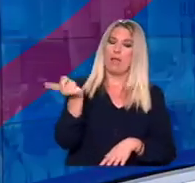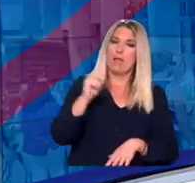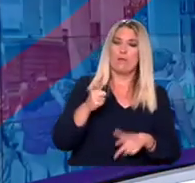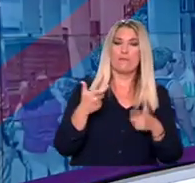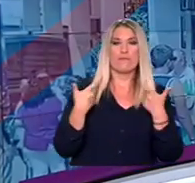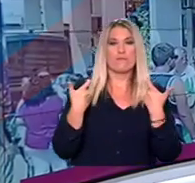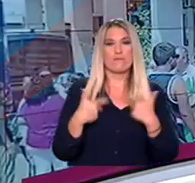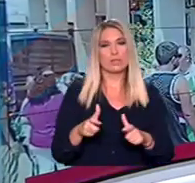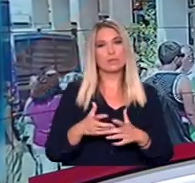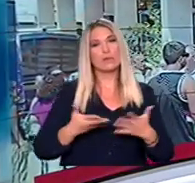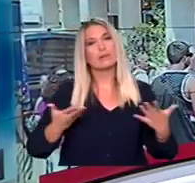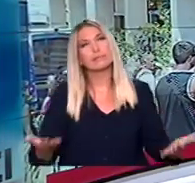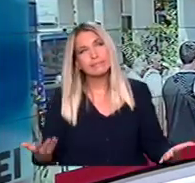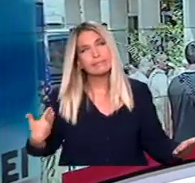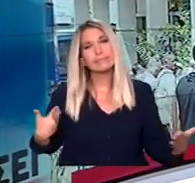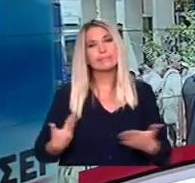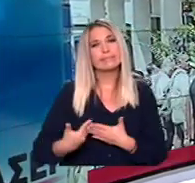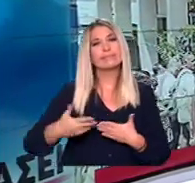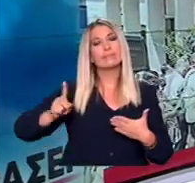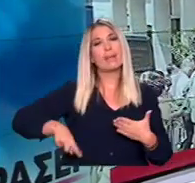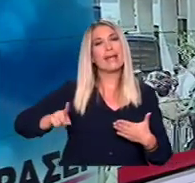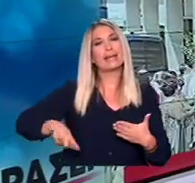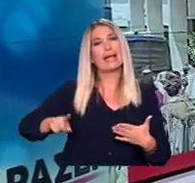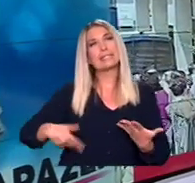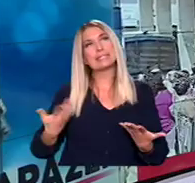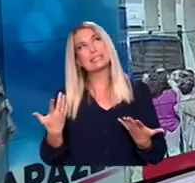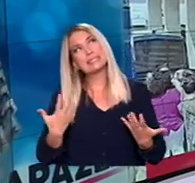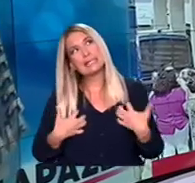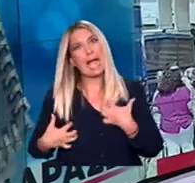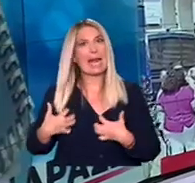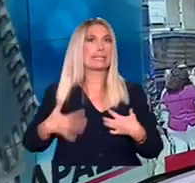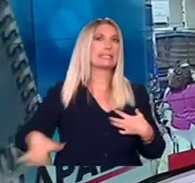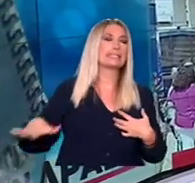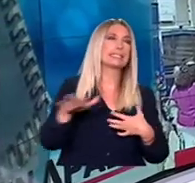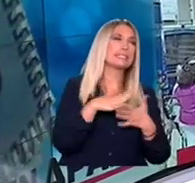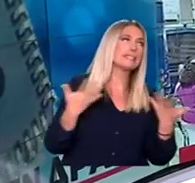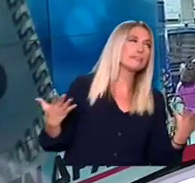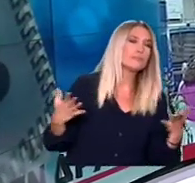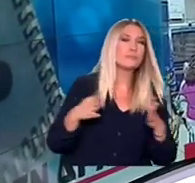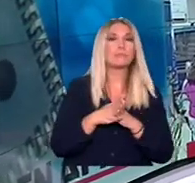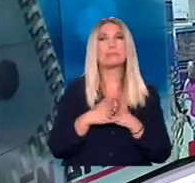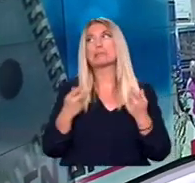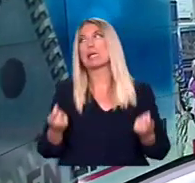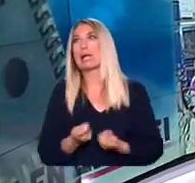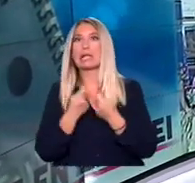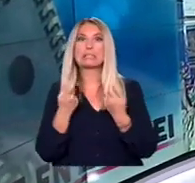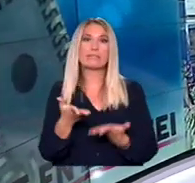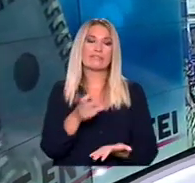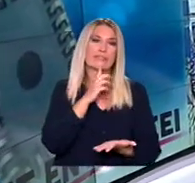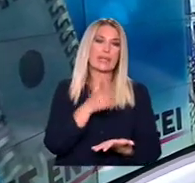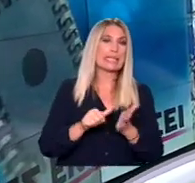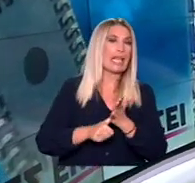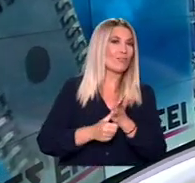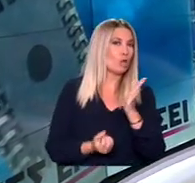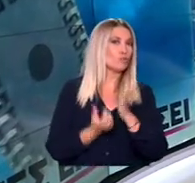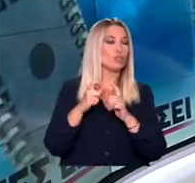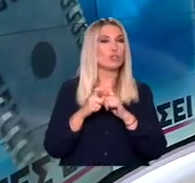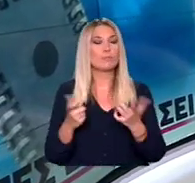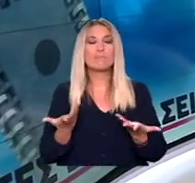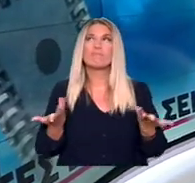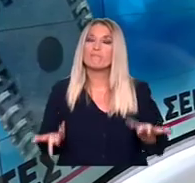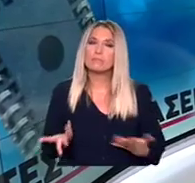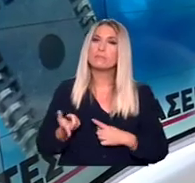Αυτό που όλες τις τελευταίες μέρες μας απασχολεί και μιλάμε για το τι γίνεται με τις ταυτότητες. Μέρα με τη μέρα,